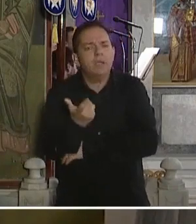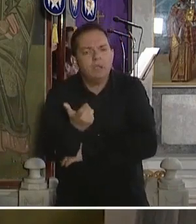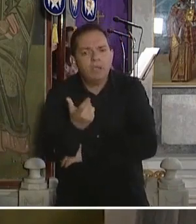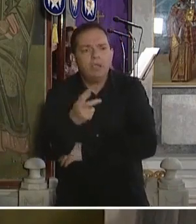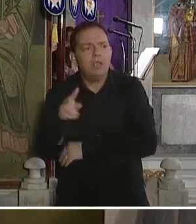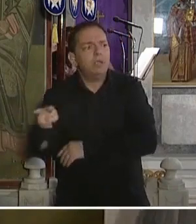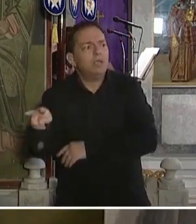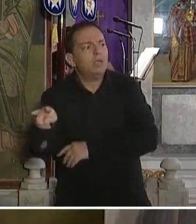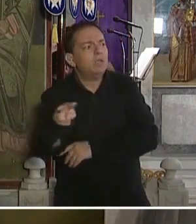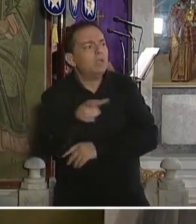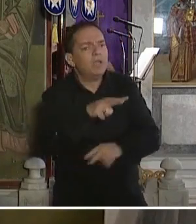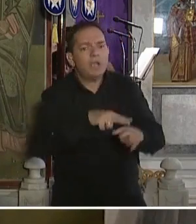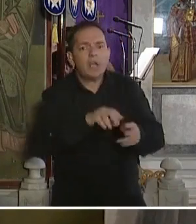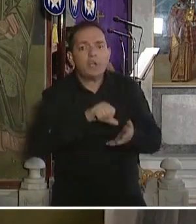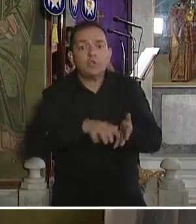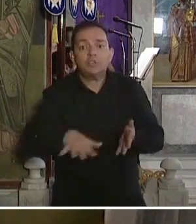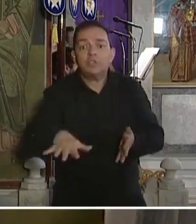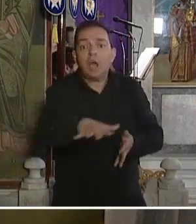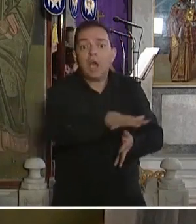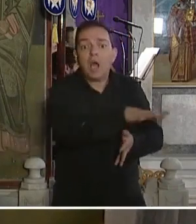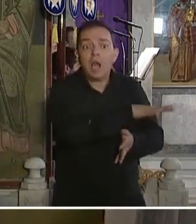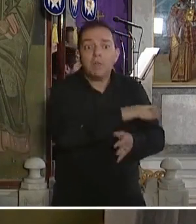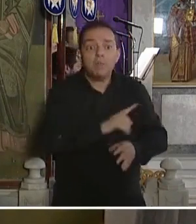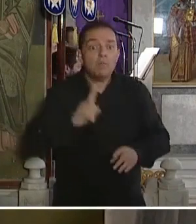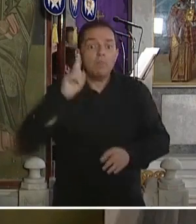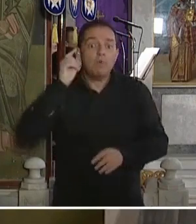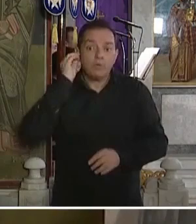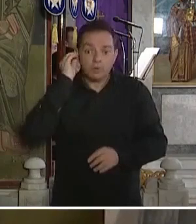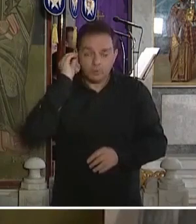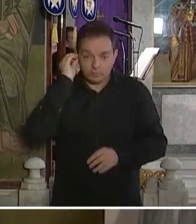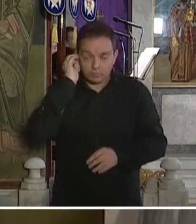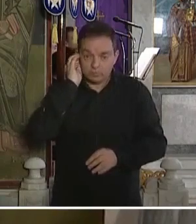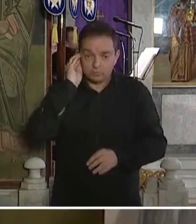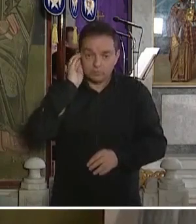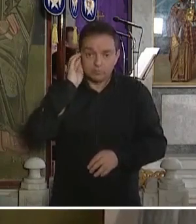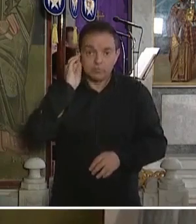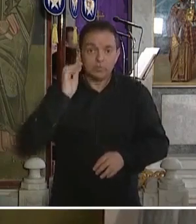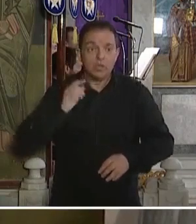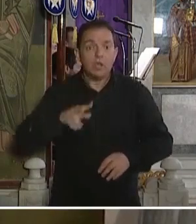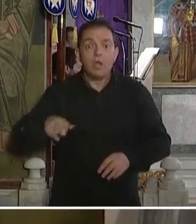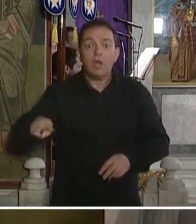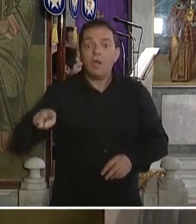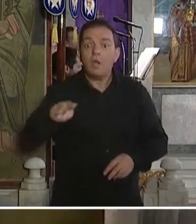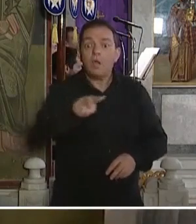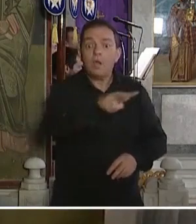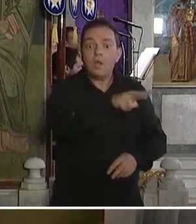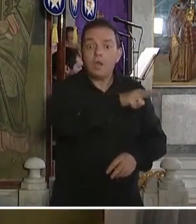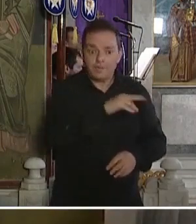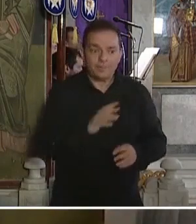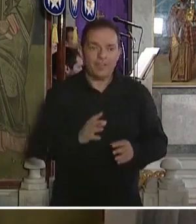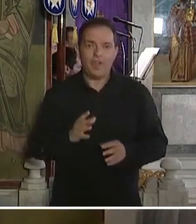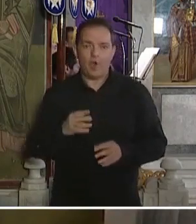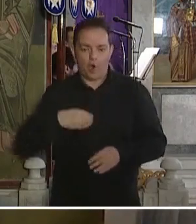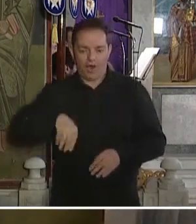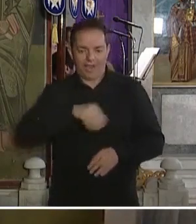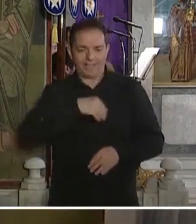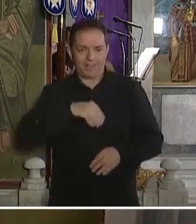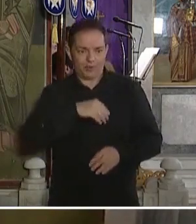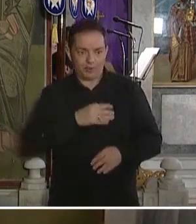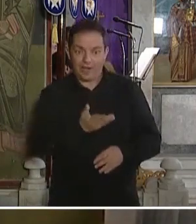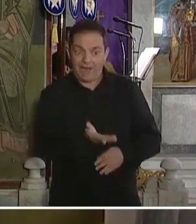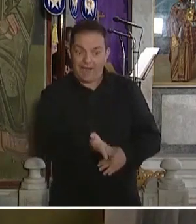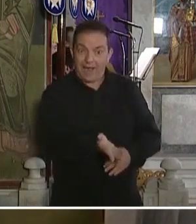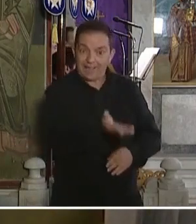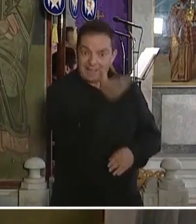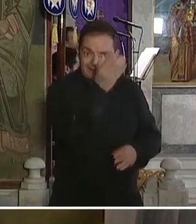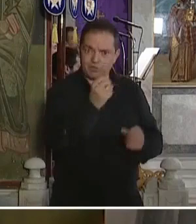και έκλαψε. Δεν χρησιμοποιείται αλλού πουθενά αυτό το ρήμα. Όπως το Λάζαρο πριν από την Ανάσταση, ενώ